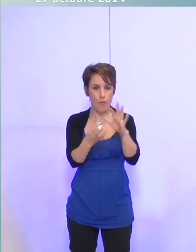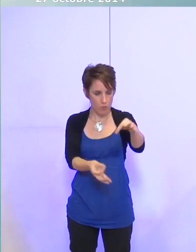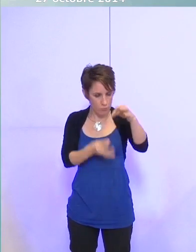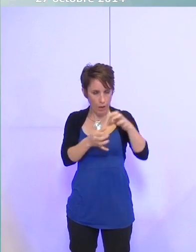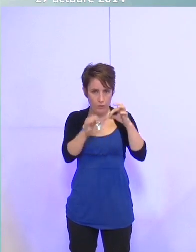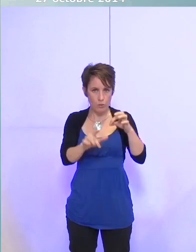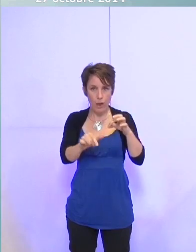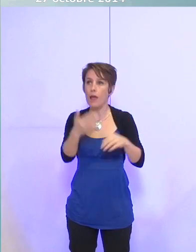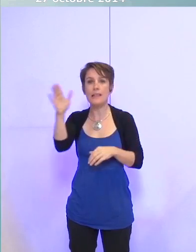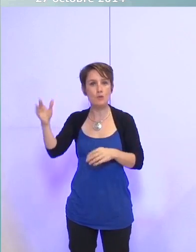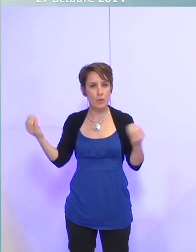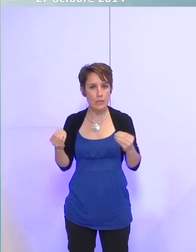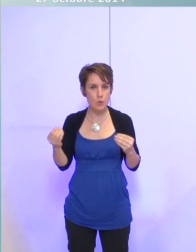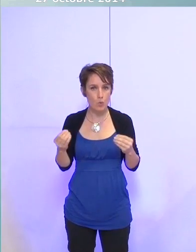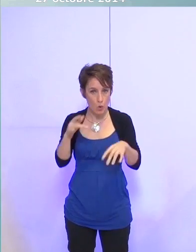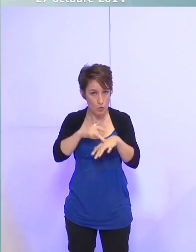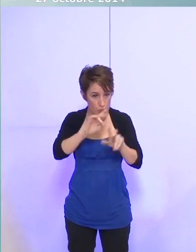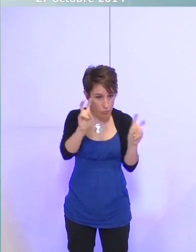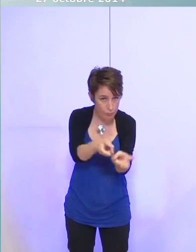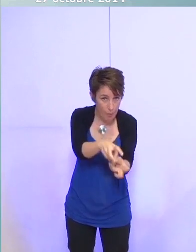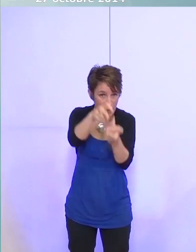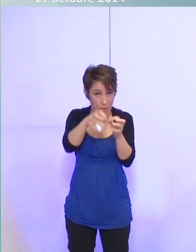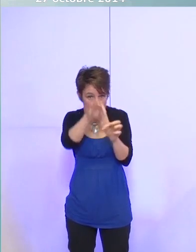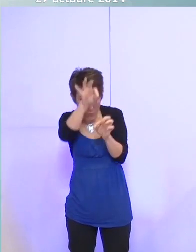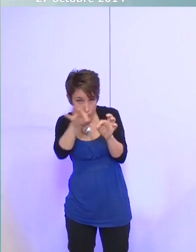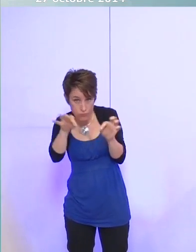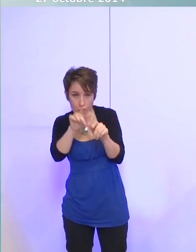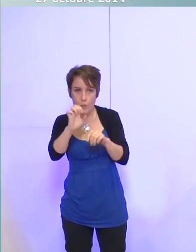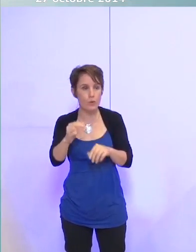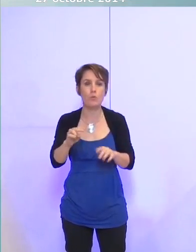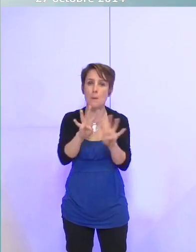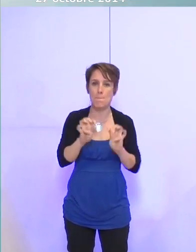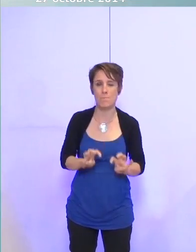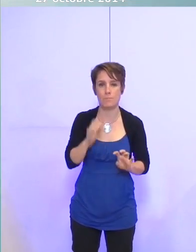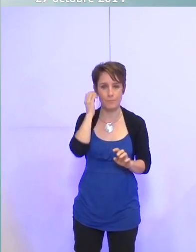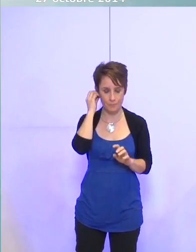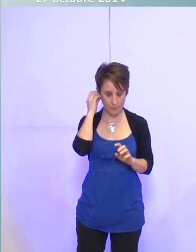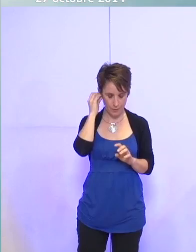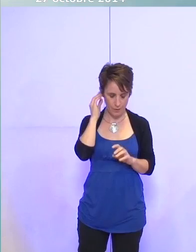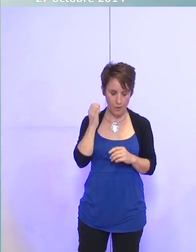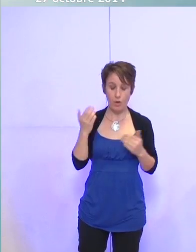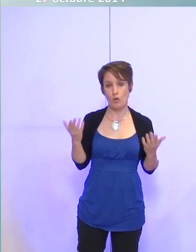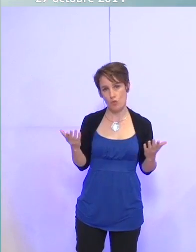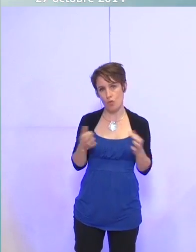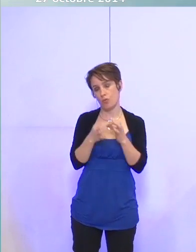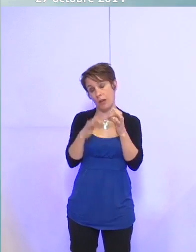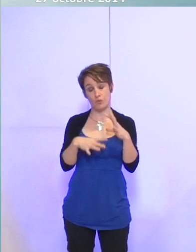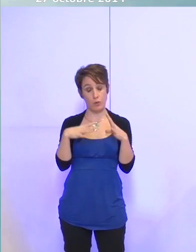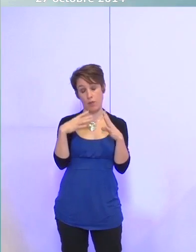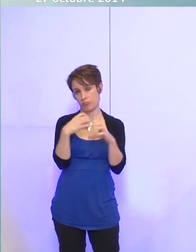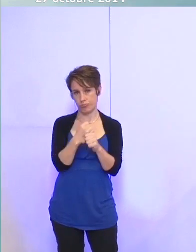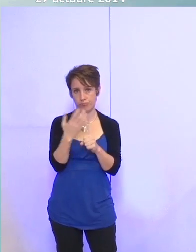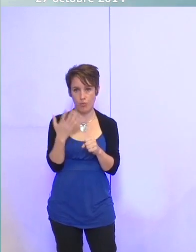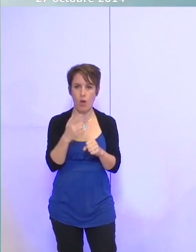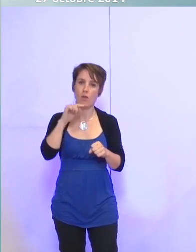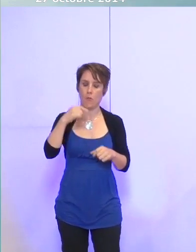Ont-ils été effectués ? Conclusion, je ne vais pas être plus long. Il convient de faire progresser ce dossier et donc d'émettre